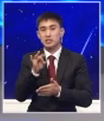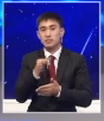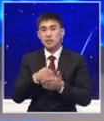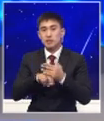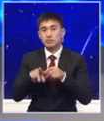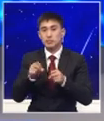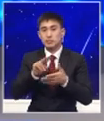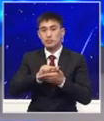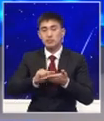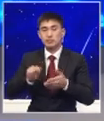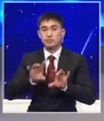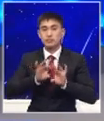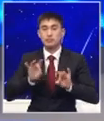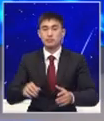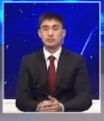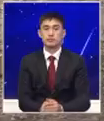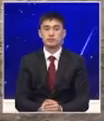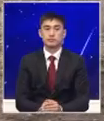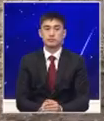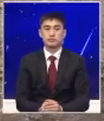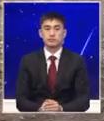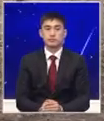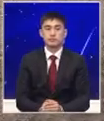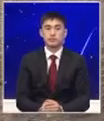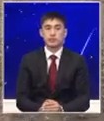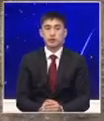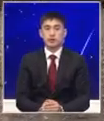Тему продолжит наш корреспондент.